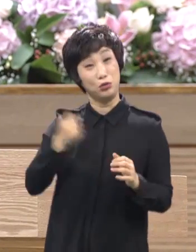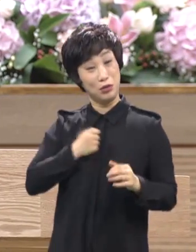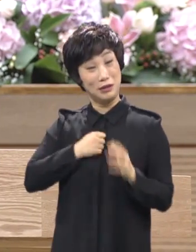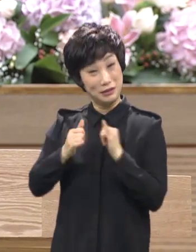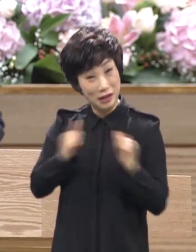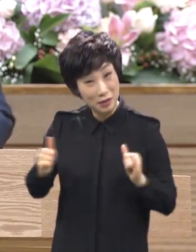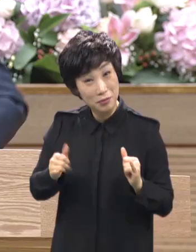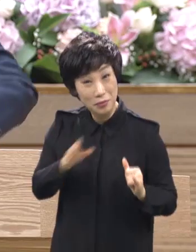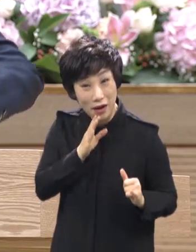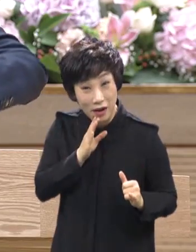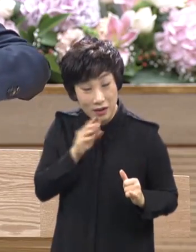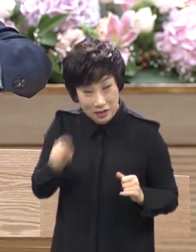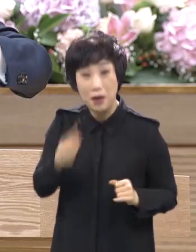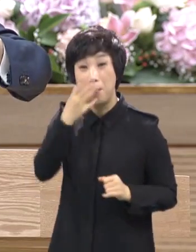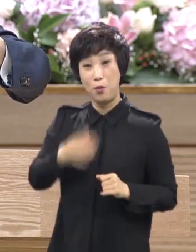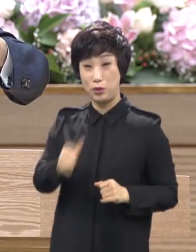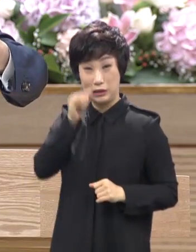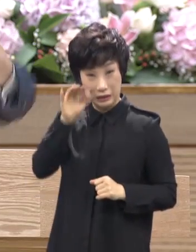울을 만큼